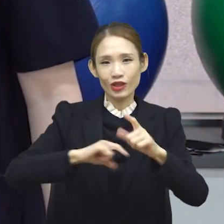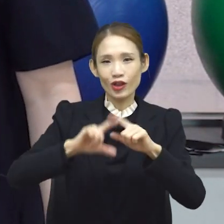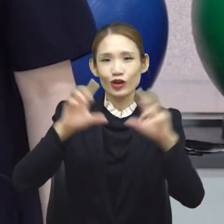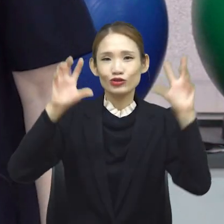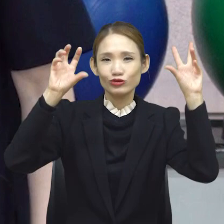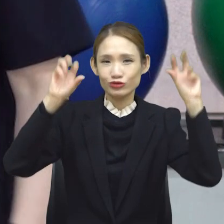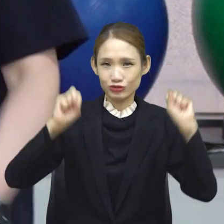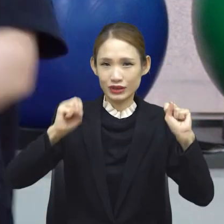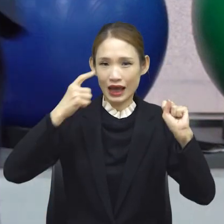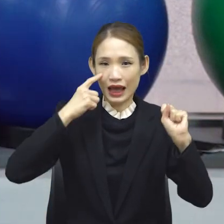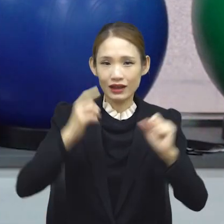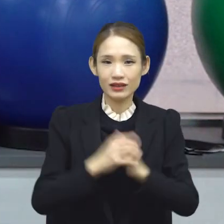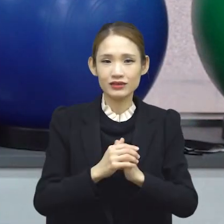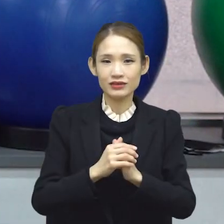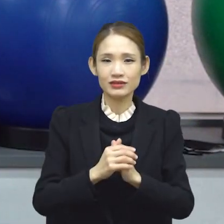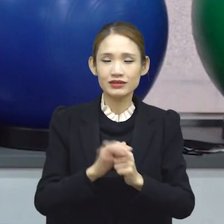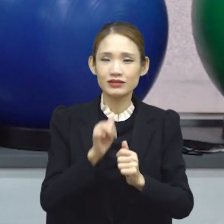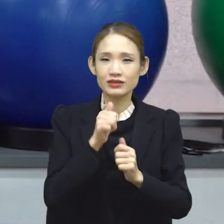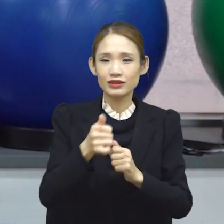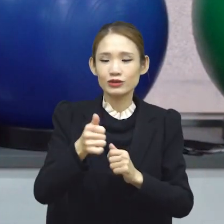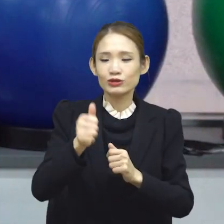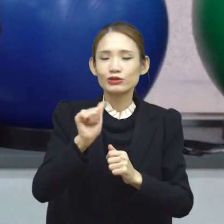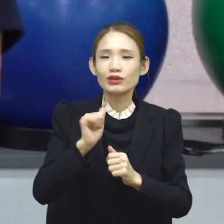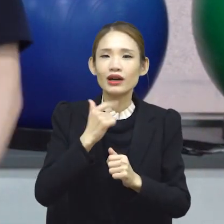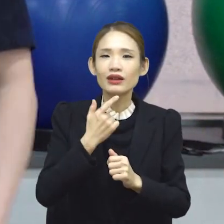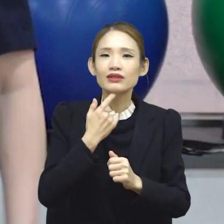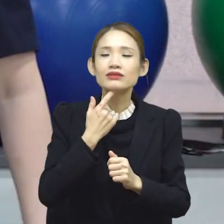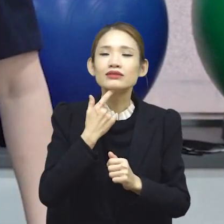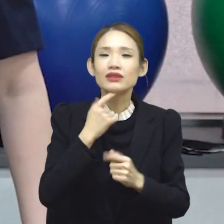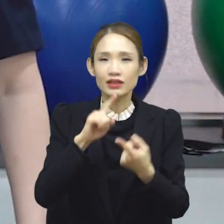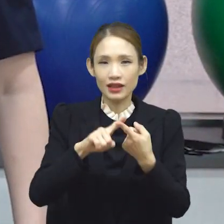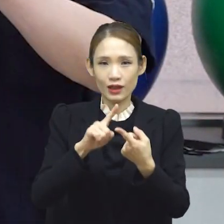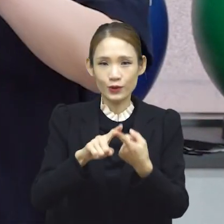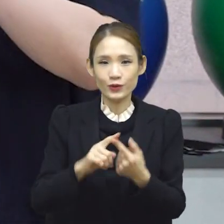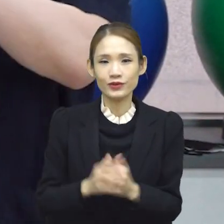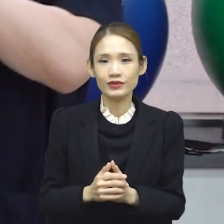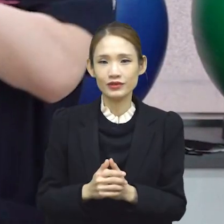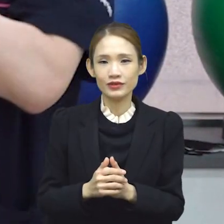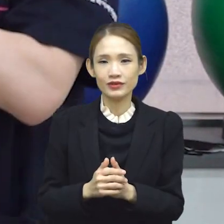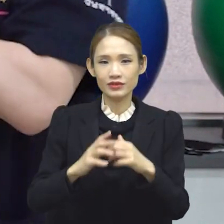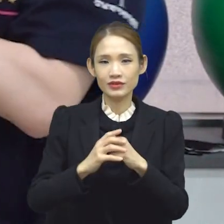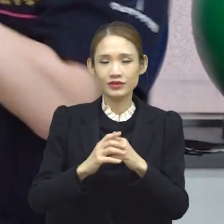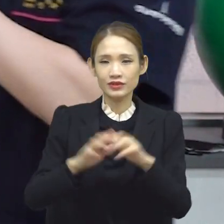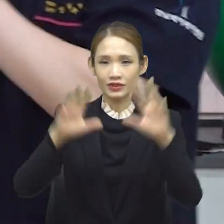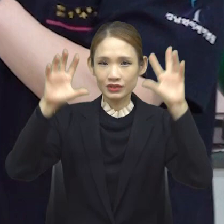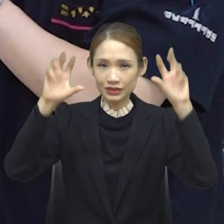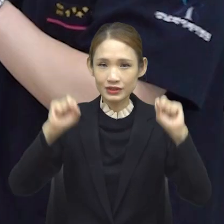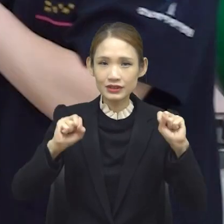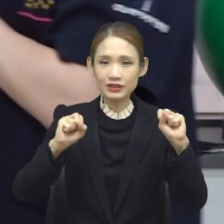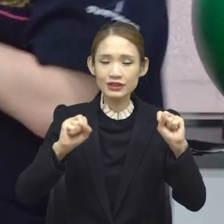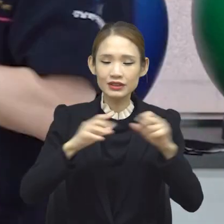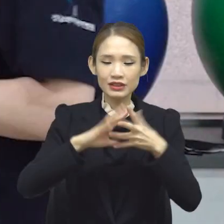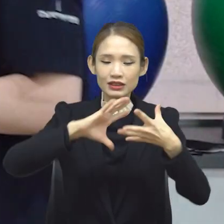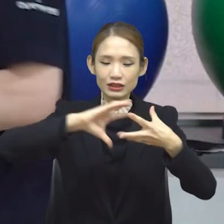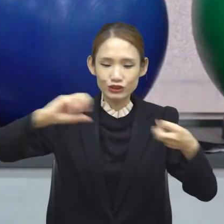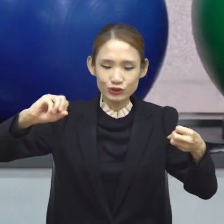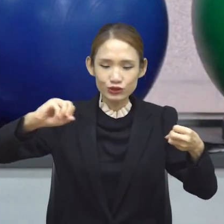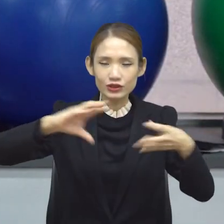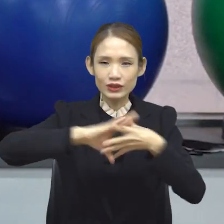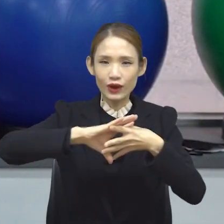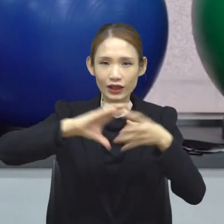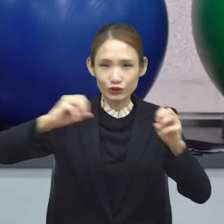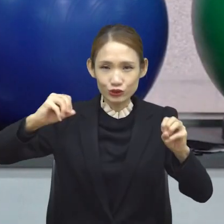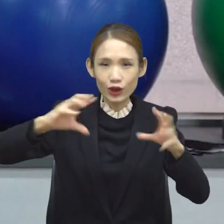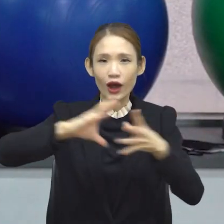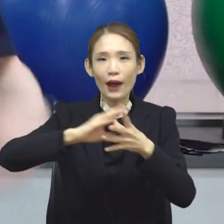당겨서 고정하고 턱을 쭉 당겨보세요. 그렇죠. 그건 근육의 수축과 이완이 반복이 되면 이완에